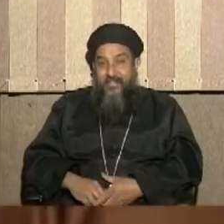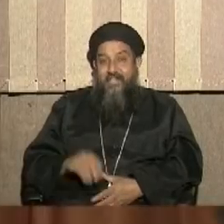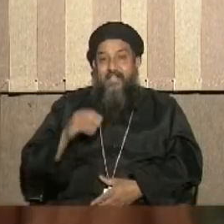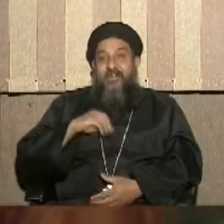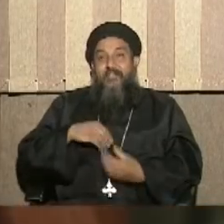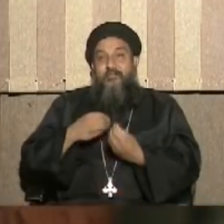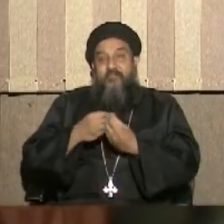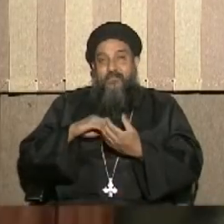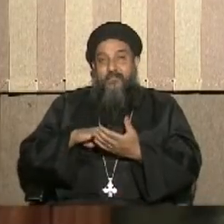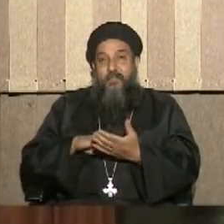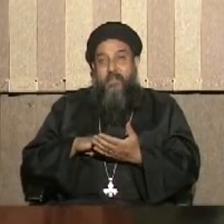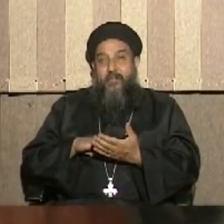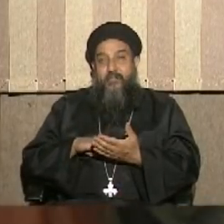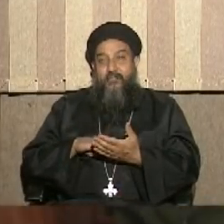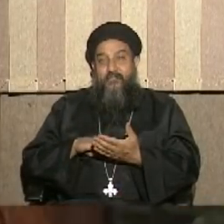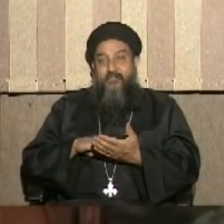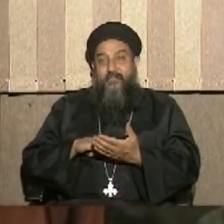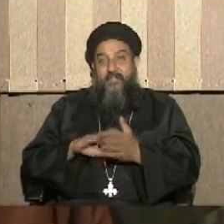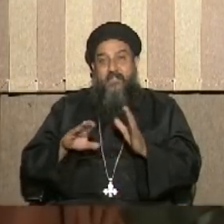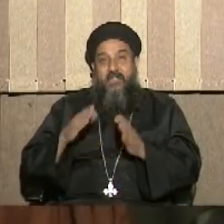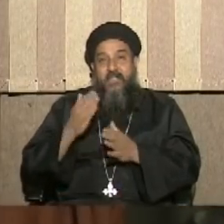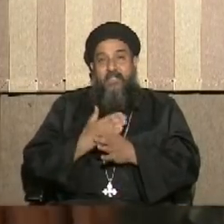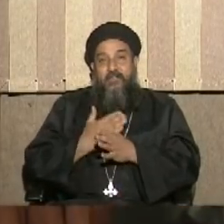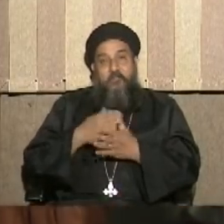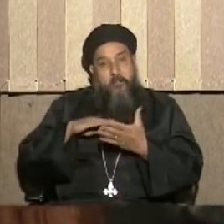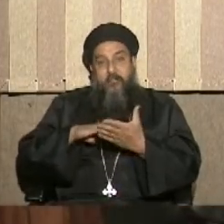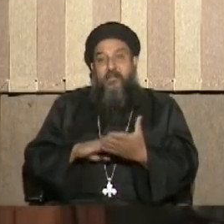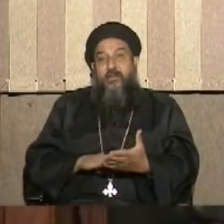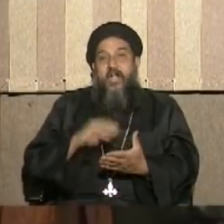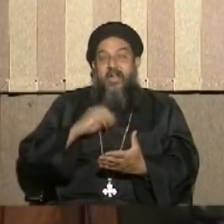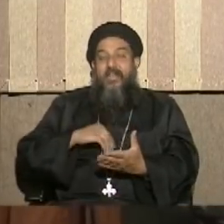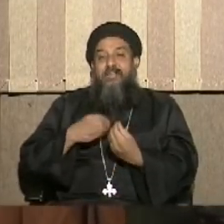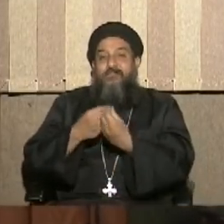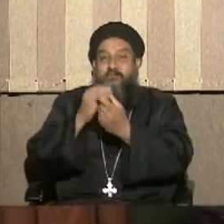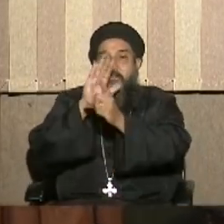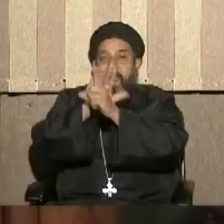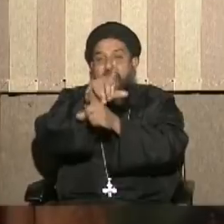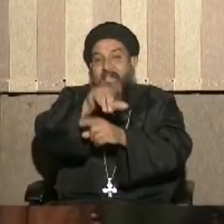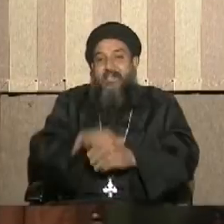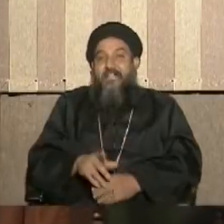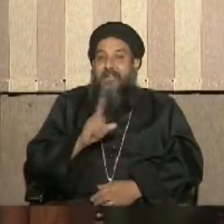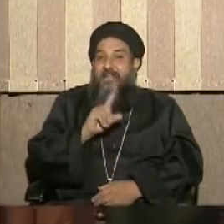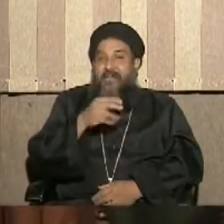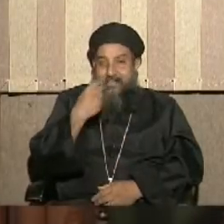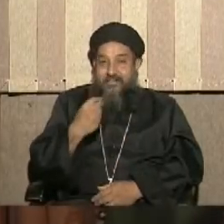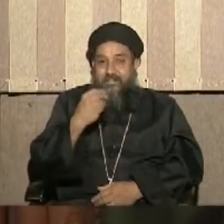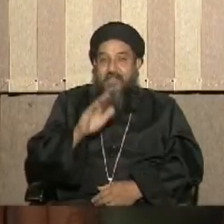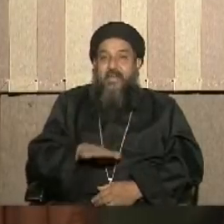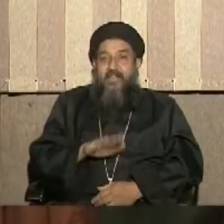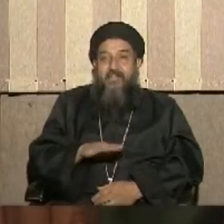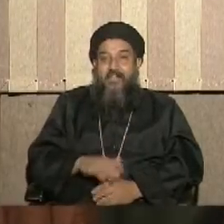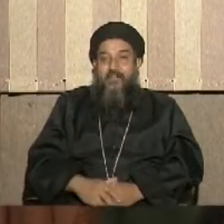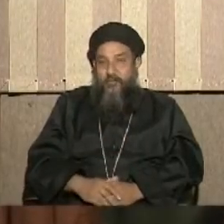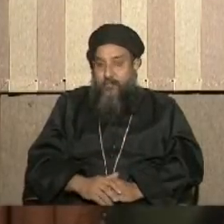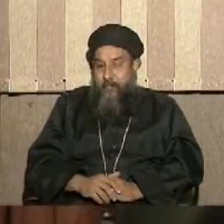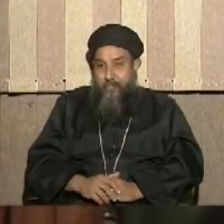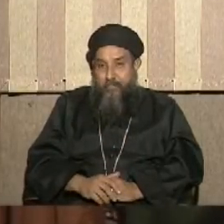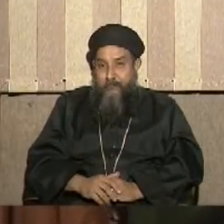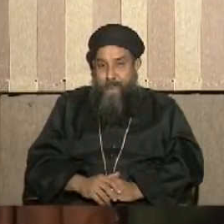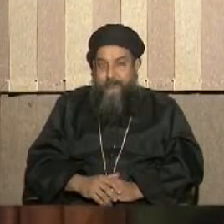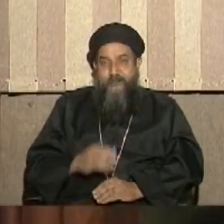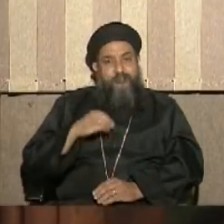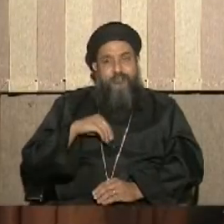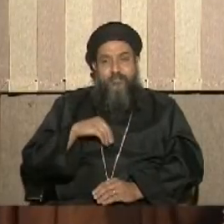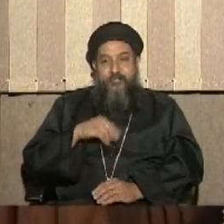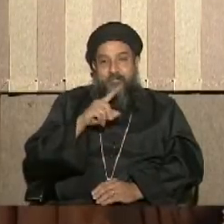أنا هروح أحضر هدومي. لا يا بشر، حضر هدومك ليه؟ عشان أجي مع سموكو. معلش، أنت مش هتطلع معانا الرحلة.